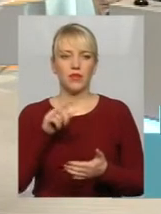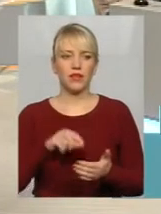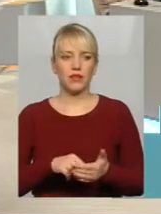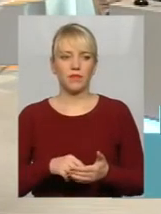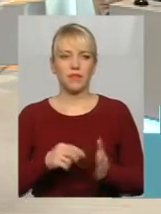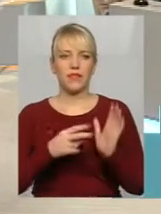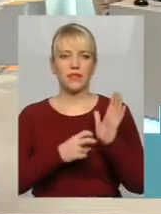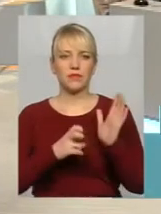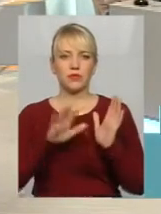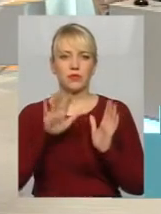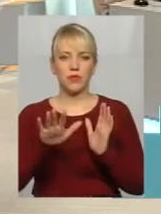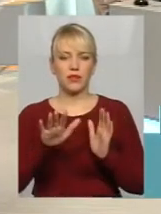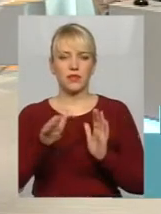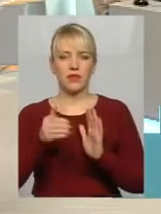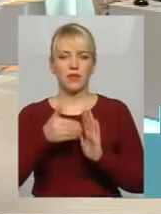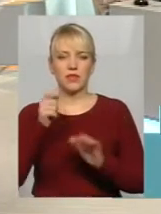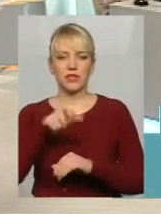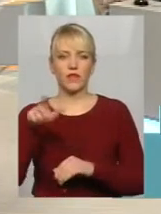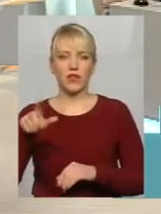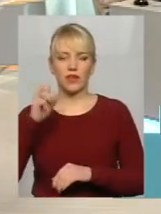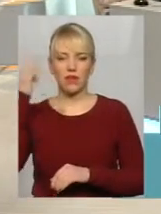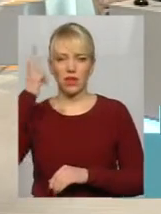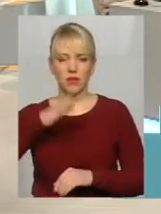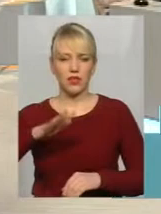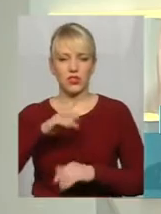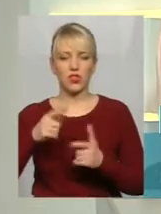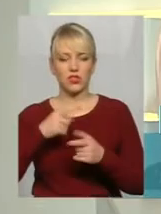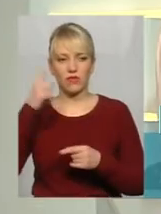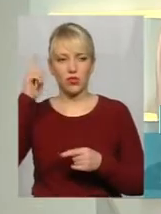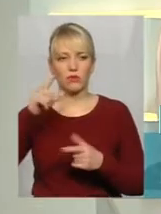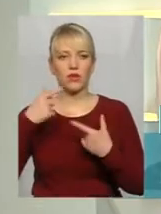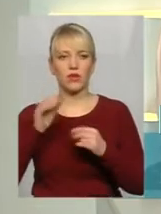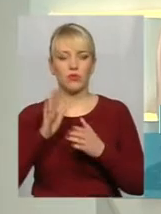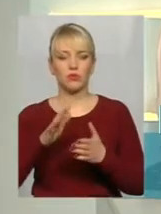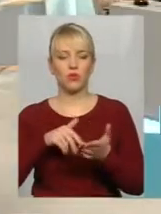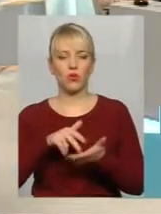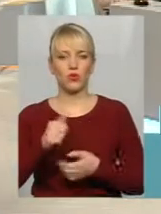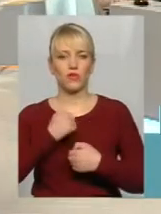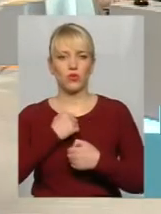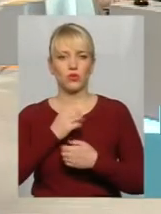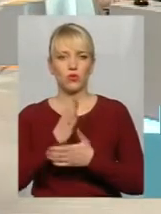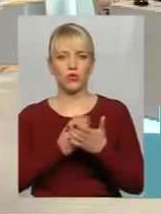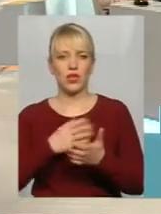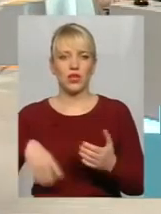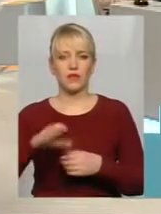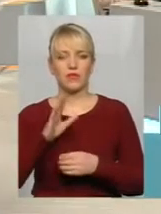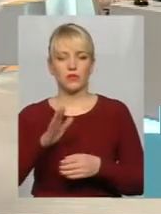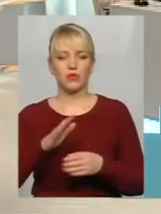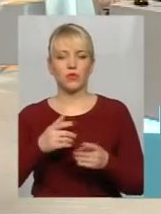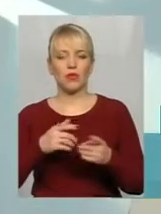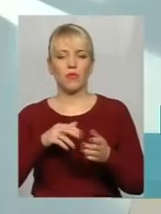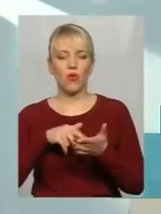от 705 призовників з Хмельниччини. Чи відомо, де вони будуть проходити військову службу? Військову службу вони будуть проходити в всіх регіонах